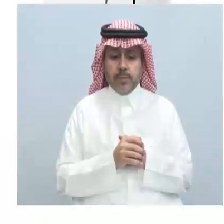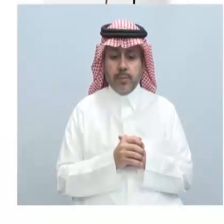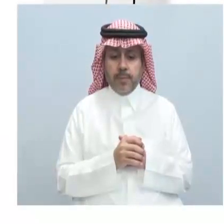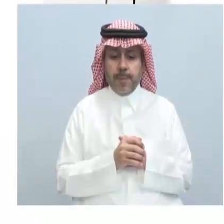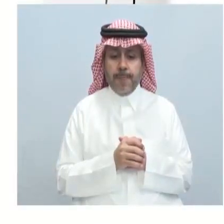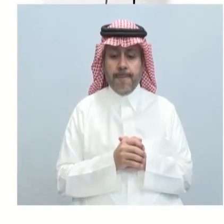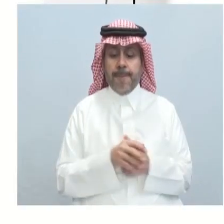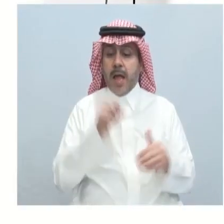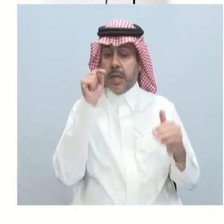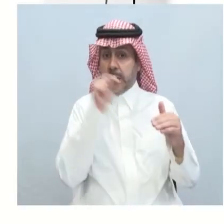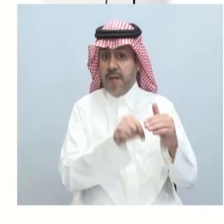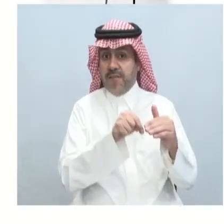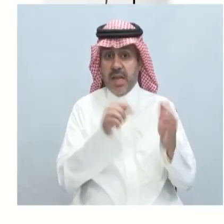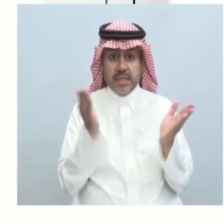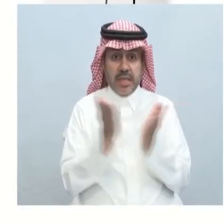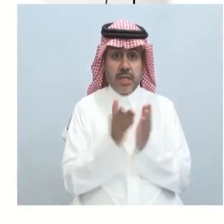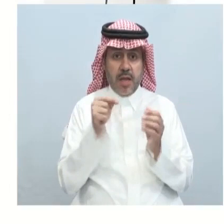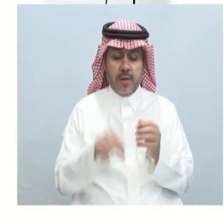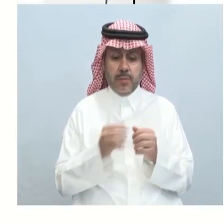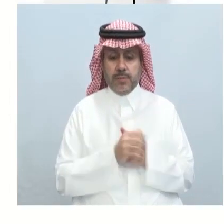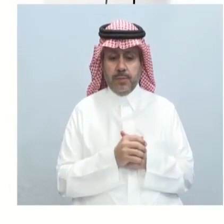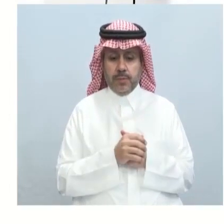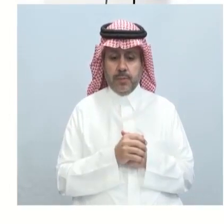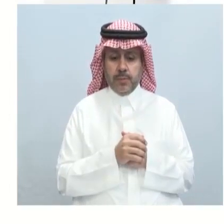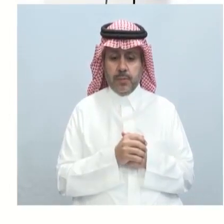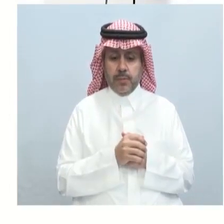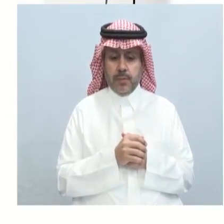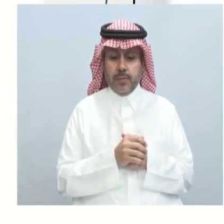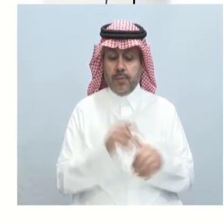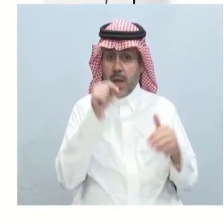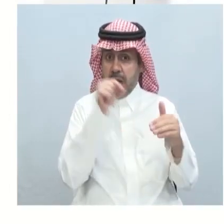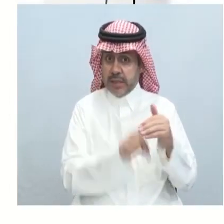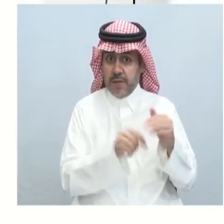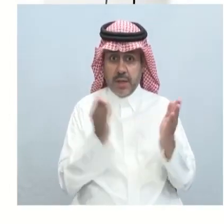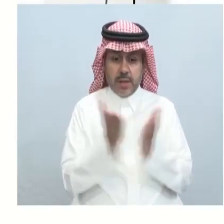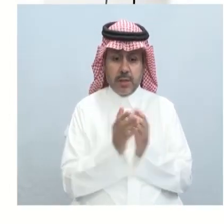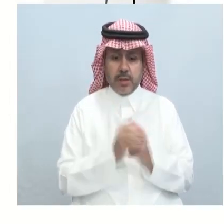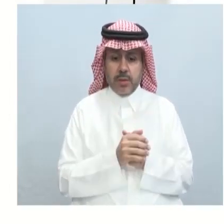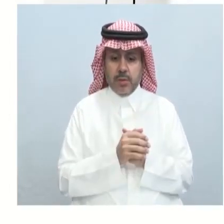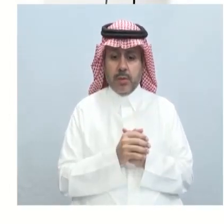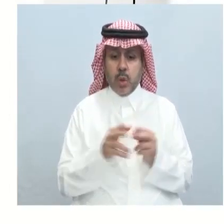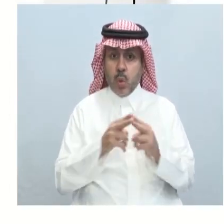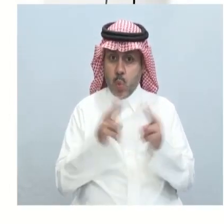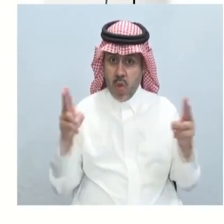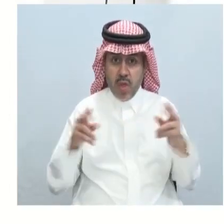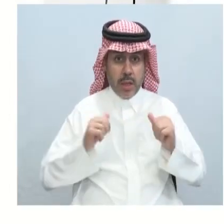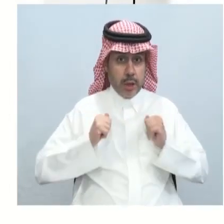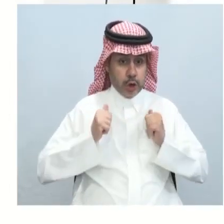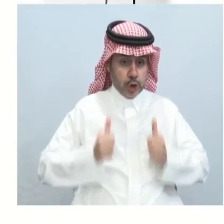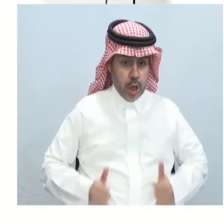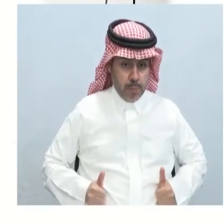الان الى اهداف الدرس ومن اهداف الدرس ابنائي ان يوضح الطالب